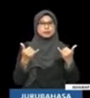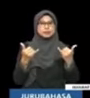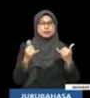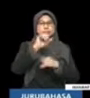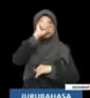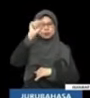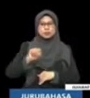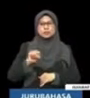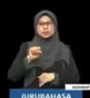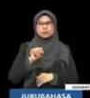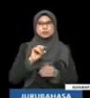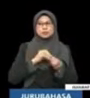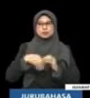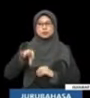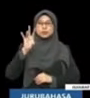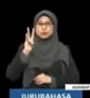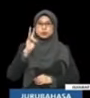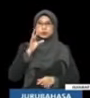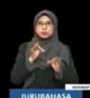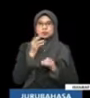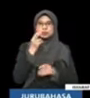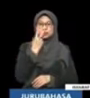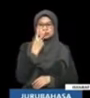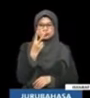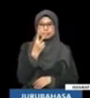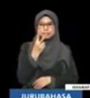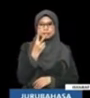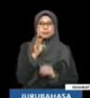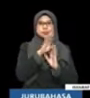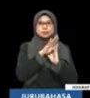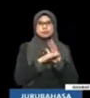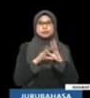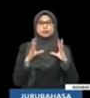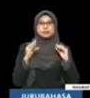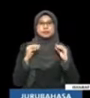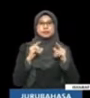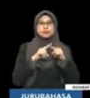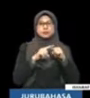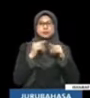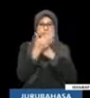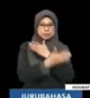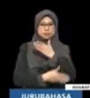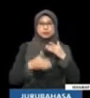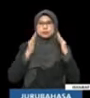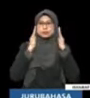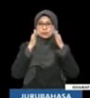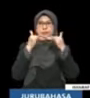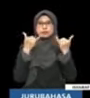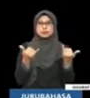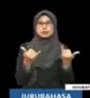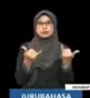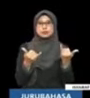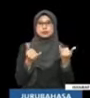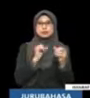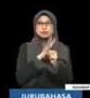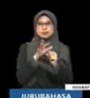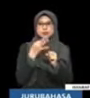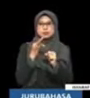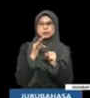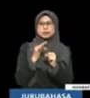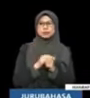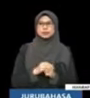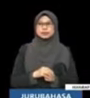IGP, dia perlu kepada suatu badan yang berautoriti dan punya kuasa di bawah Parlimen